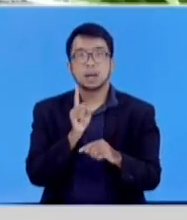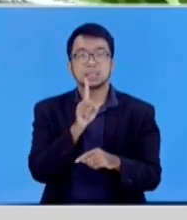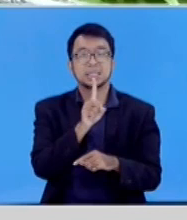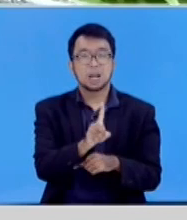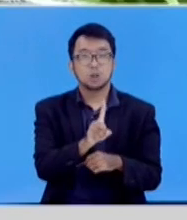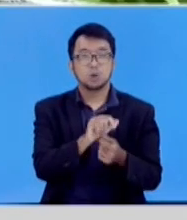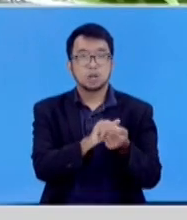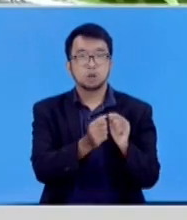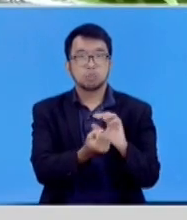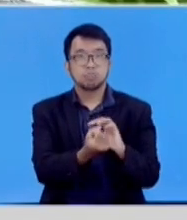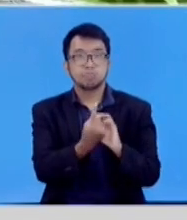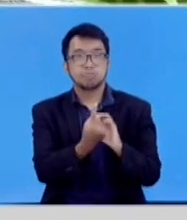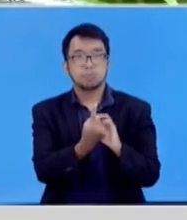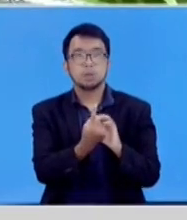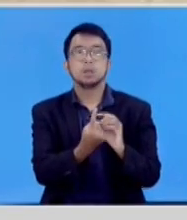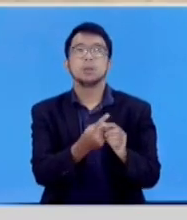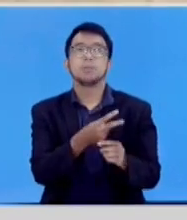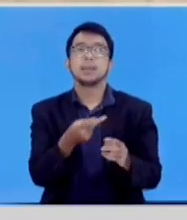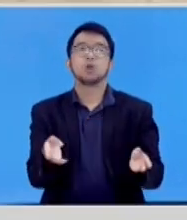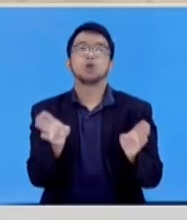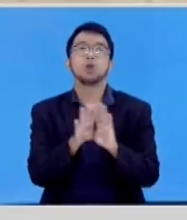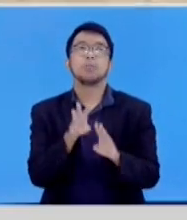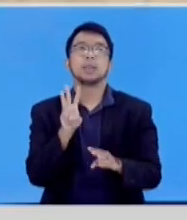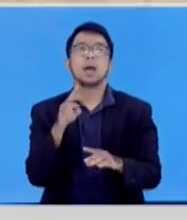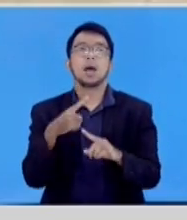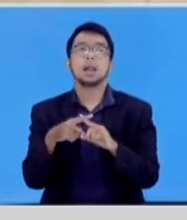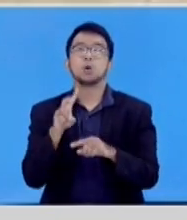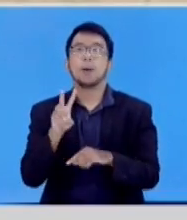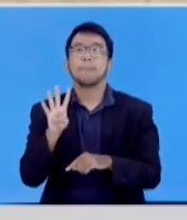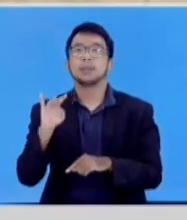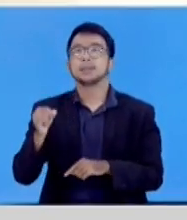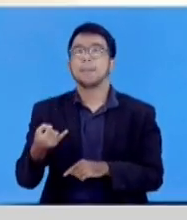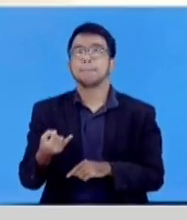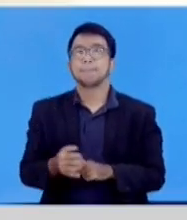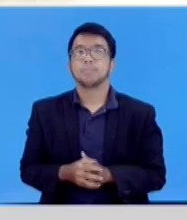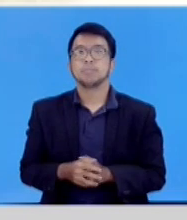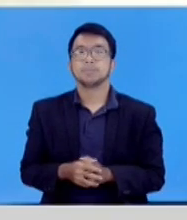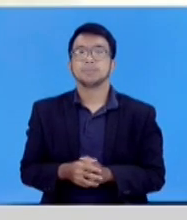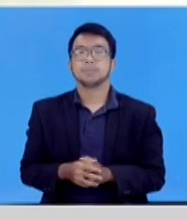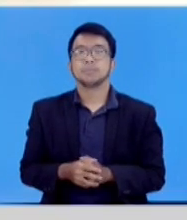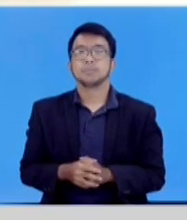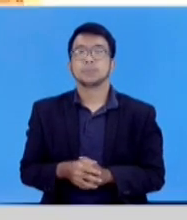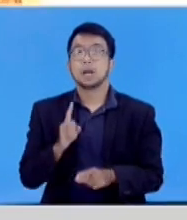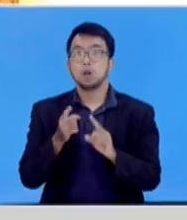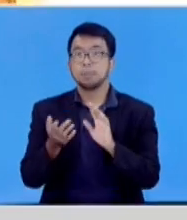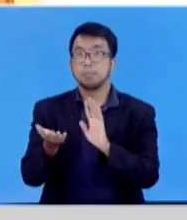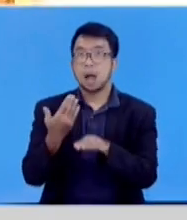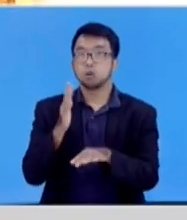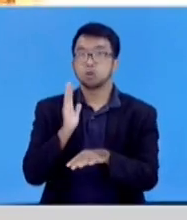COVID ditutup 3x24 jam. Dan 6 sekolah tersebut sudah kembali melaksanakan PTM, Mas Bram.